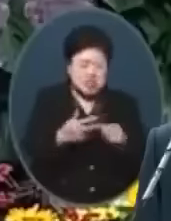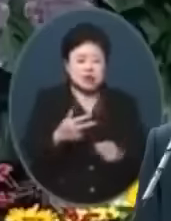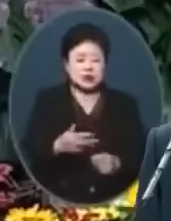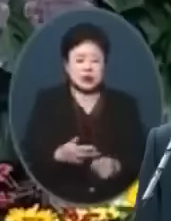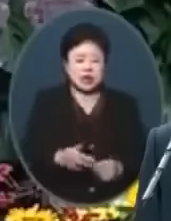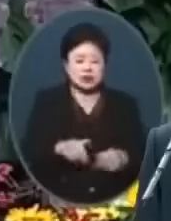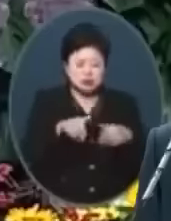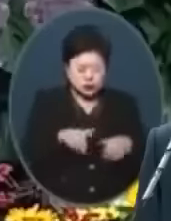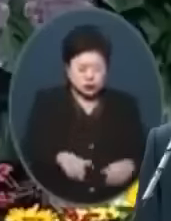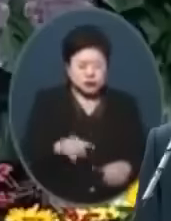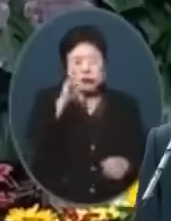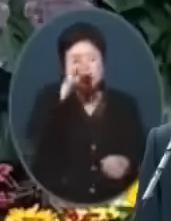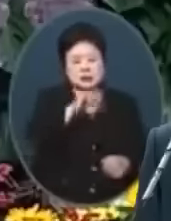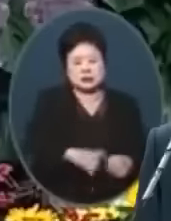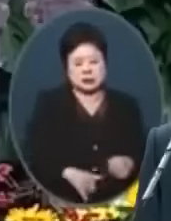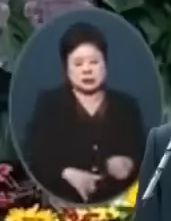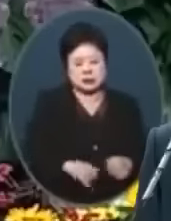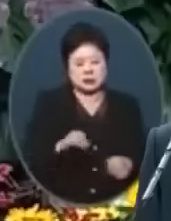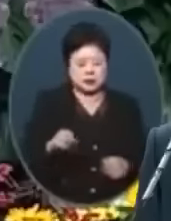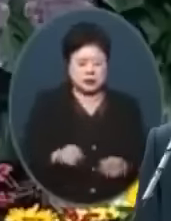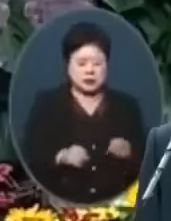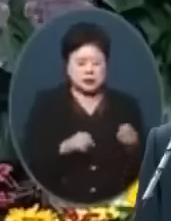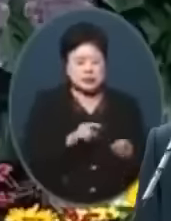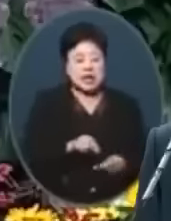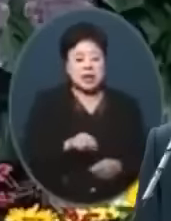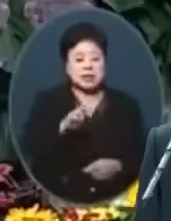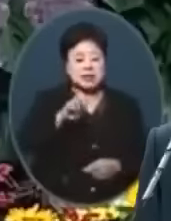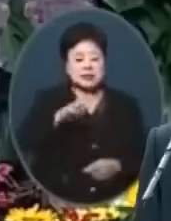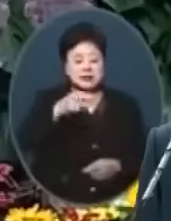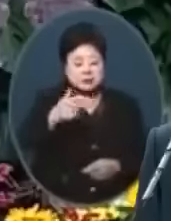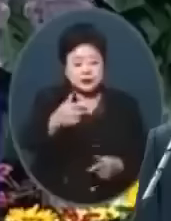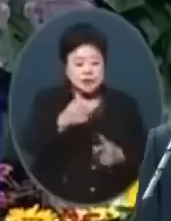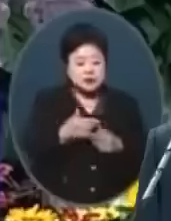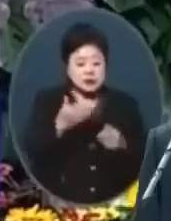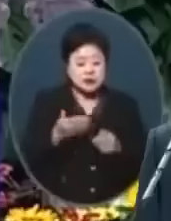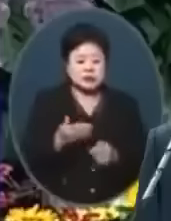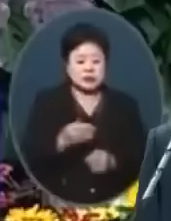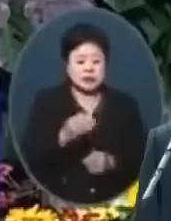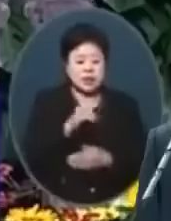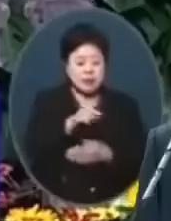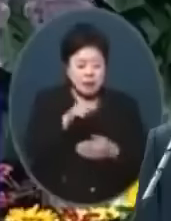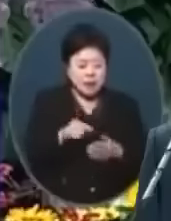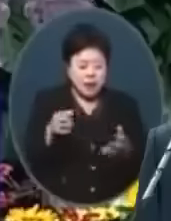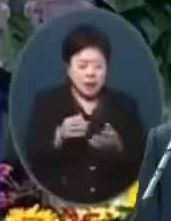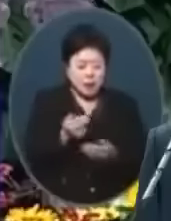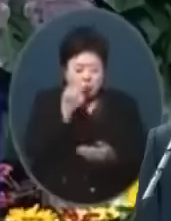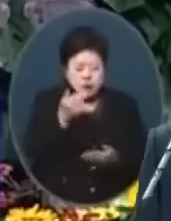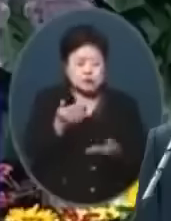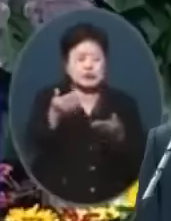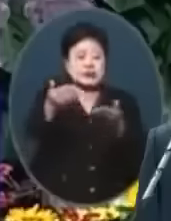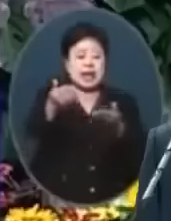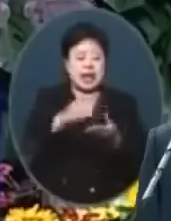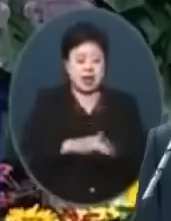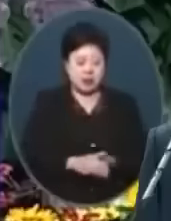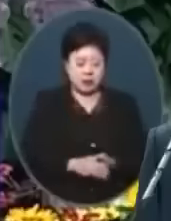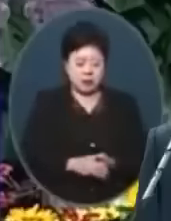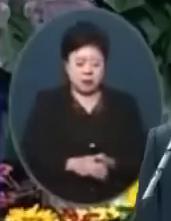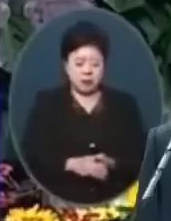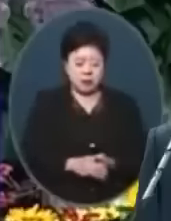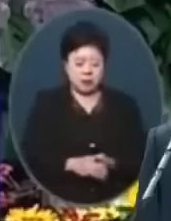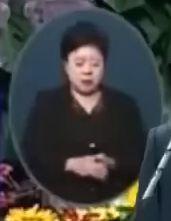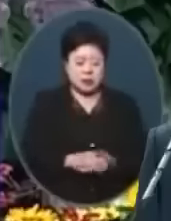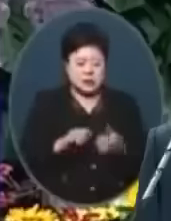해냈습니다. 마태복음 22장 37절에 보면 예수께서 이르시되 내 마음을 다하고 목숨을